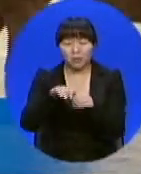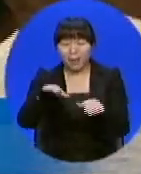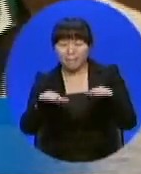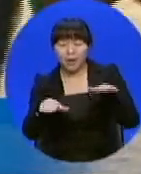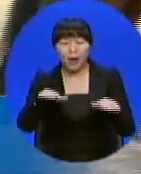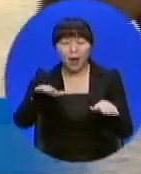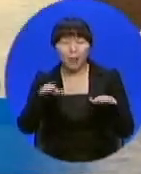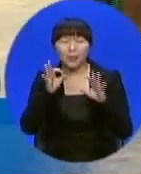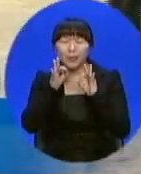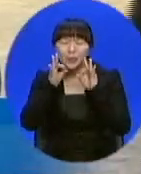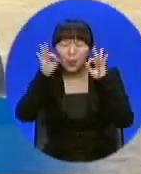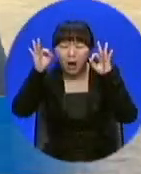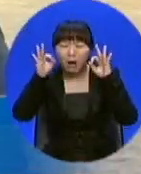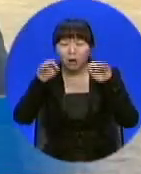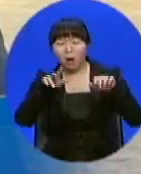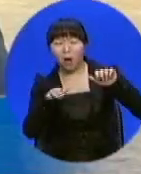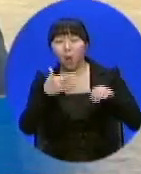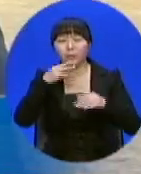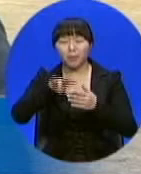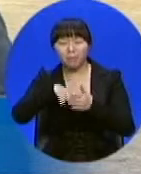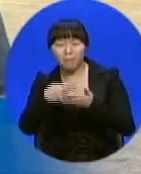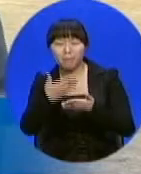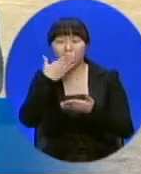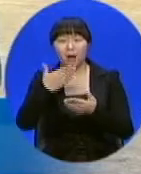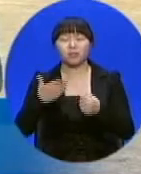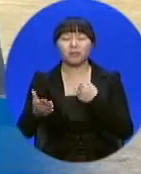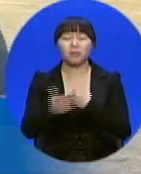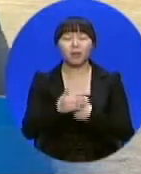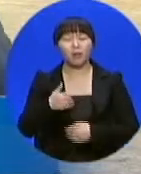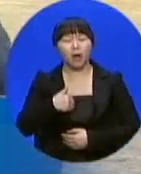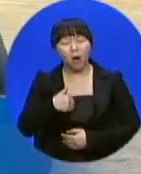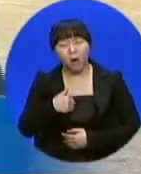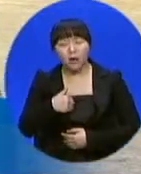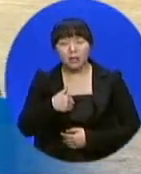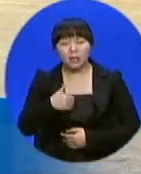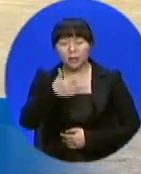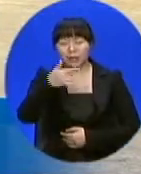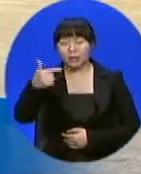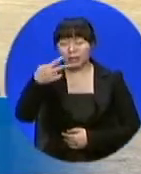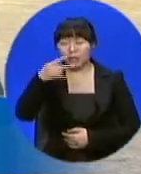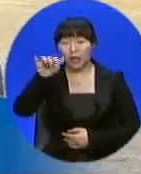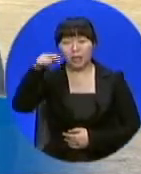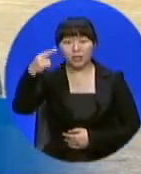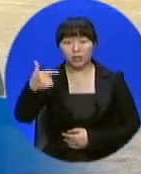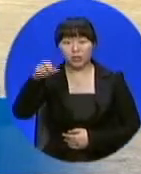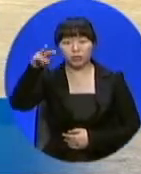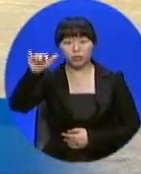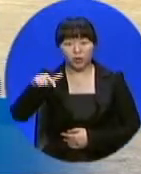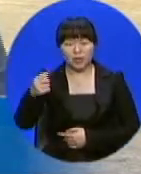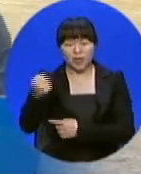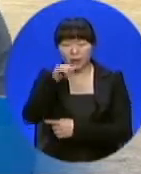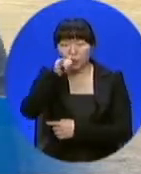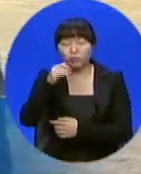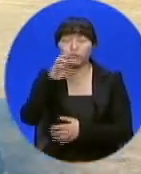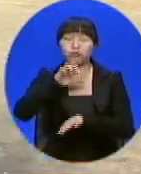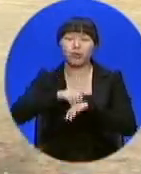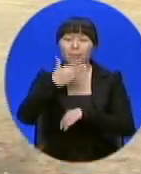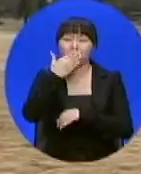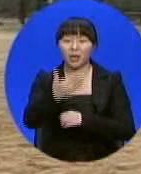되게 애를 써요. 말 위에서 균형을 안 잡으면 떨어지니까. 그러면서 자기도 모르게 대근육들에 이제 힘이 들어가고 훈련이 되는